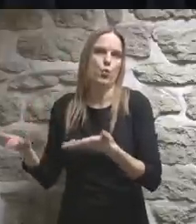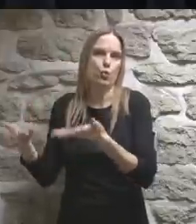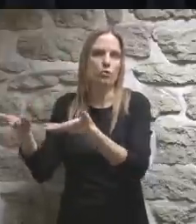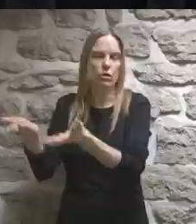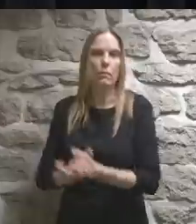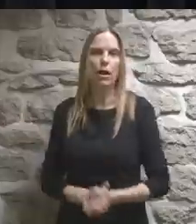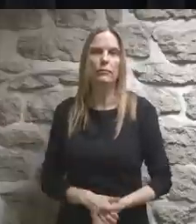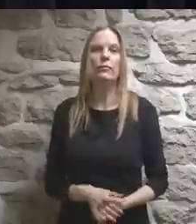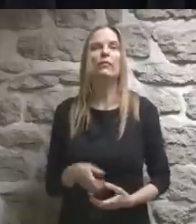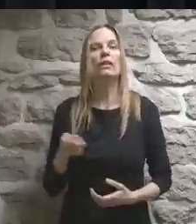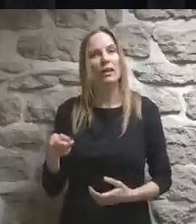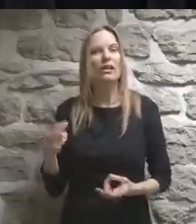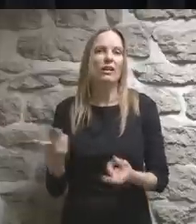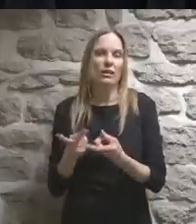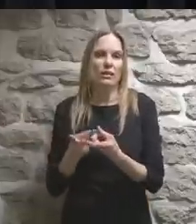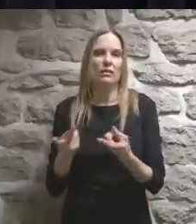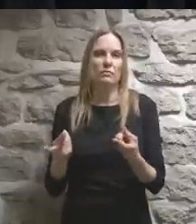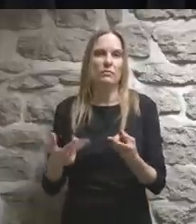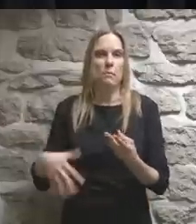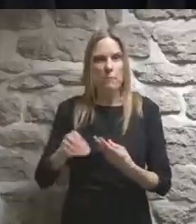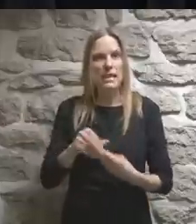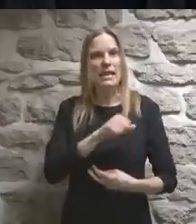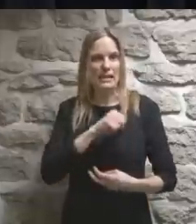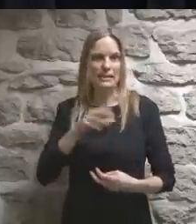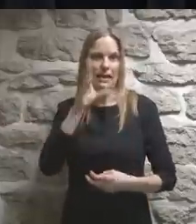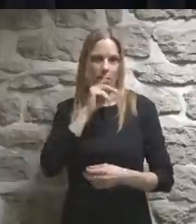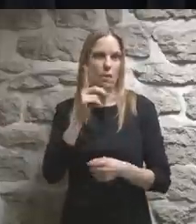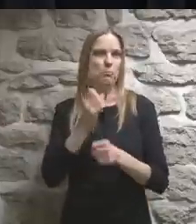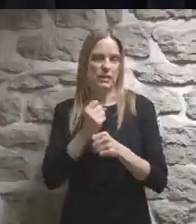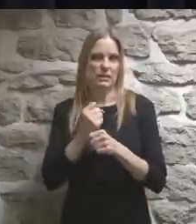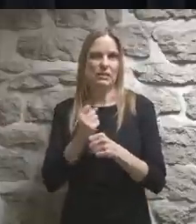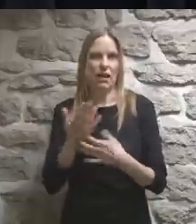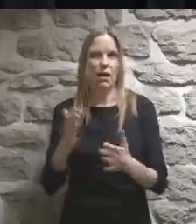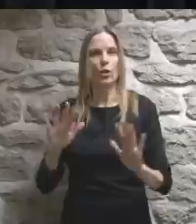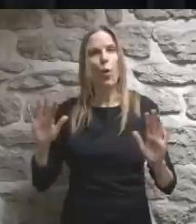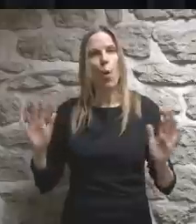on see, mida me saame praegu omalt poolt teha,